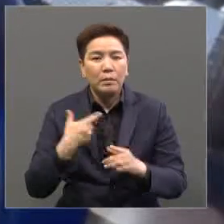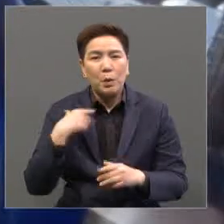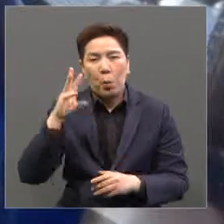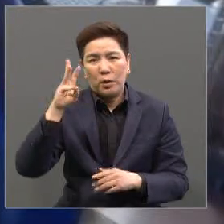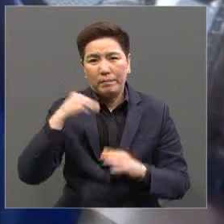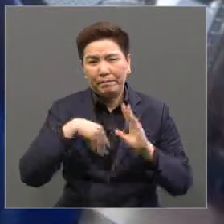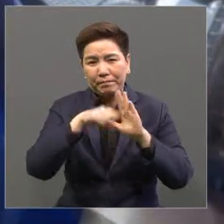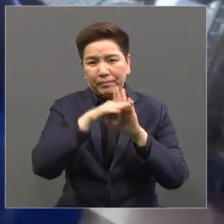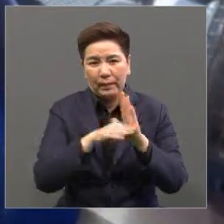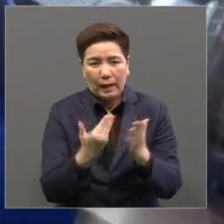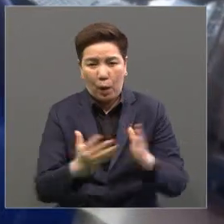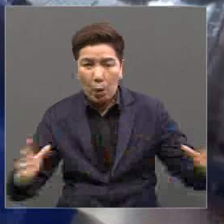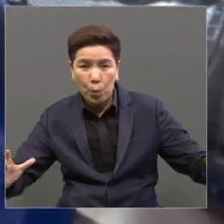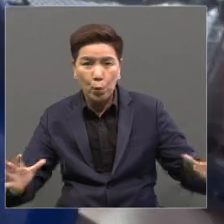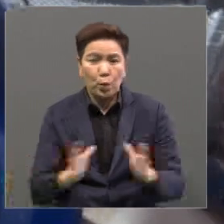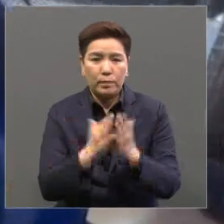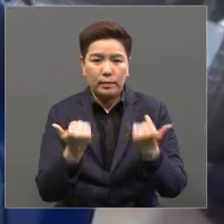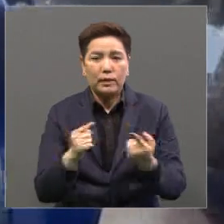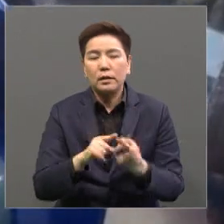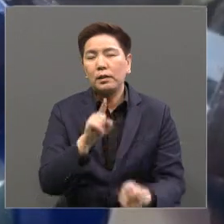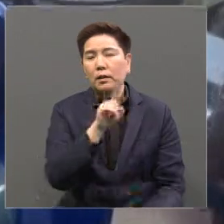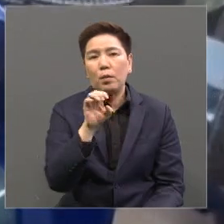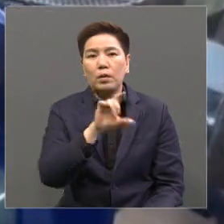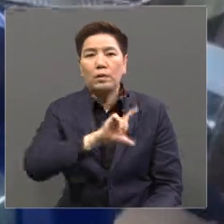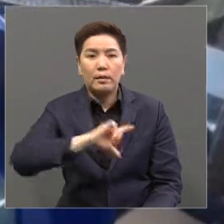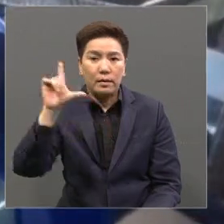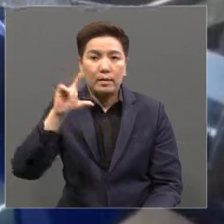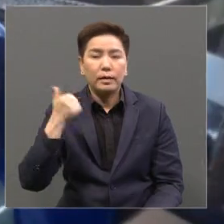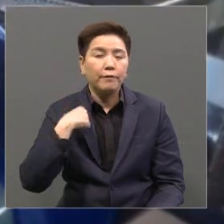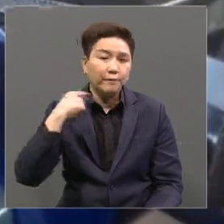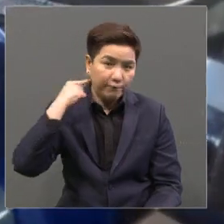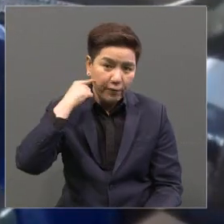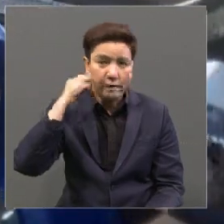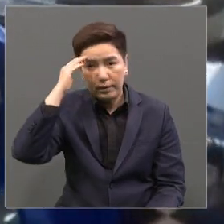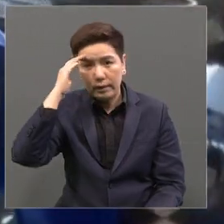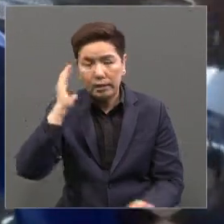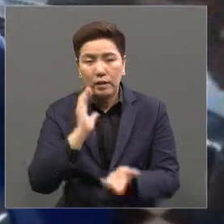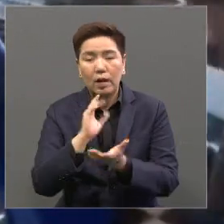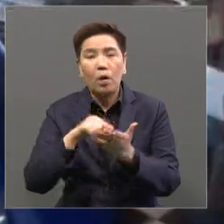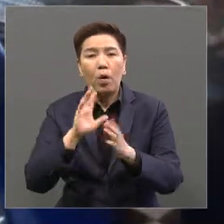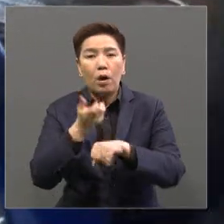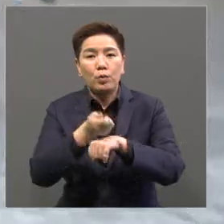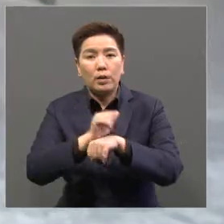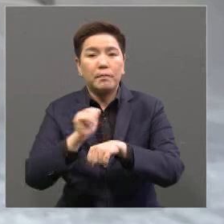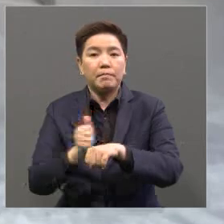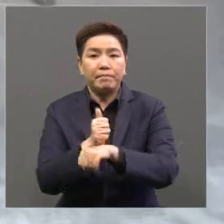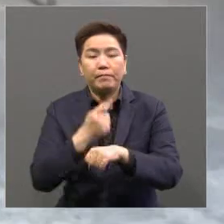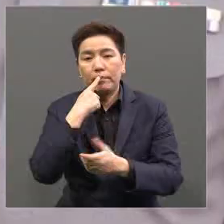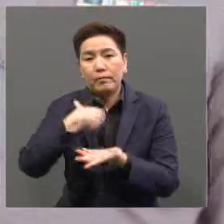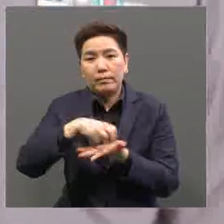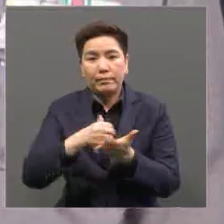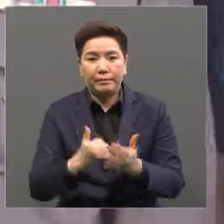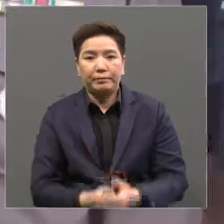60รายการมูลค่าทรัพย์สินเนี่ยรวมประมาณ100ล้านบาททีเดียวลองฟังเสียงผู้ว่าอยุธยาดูครับ